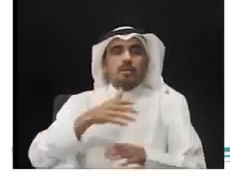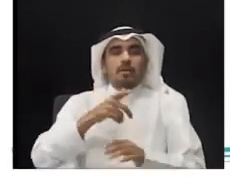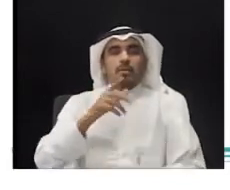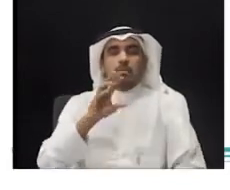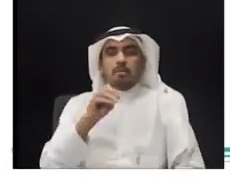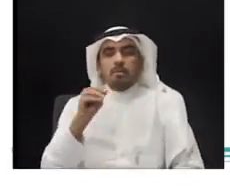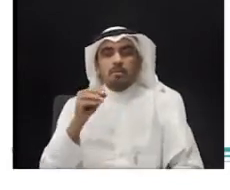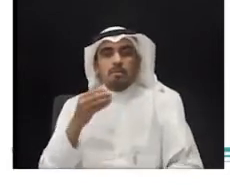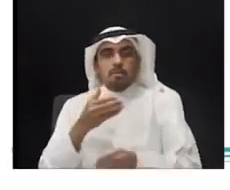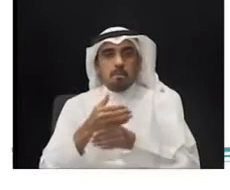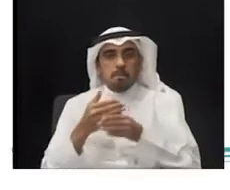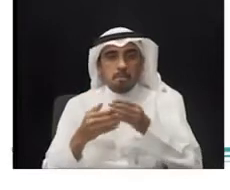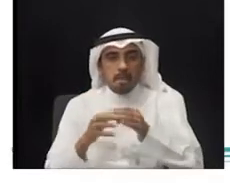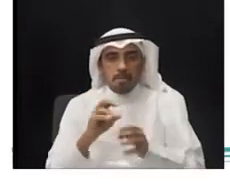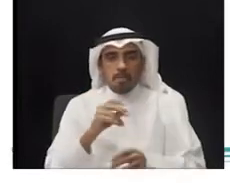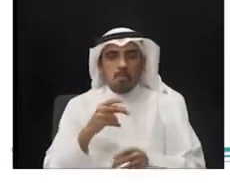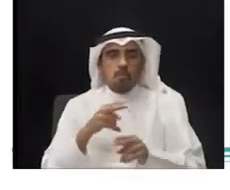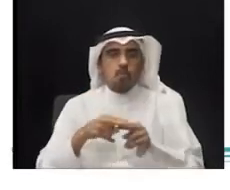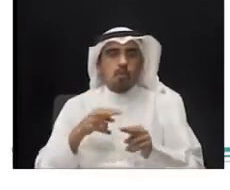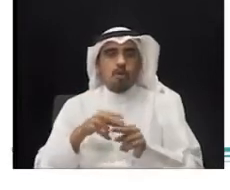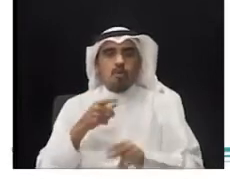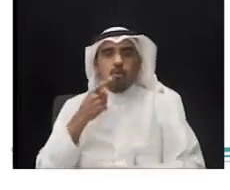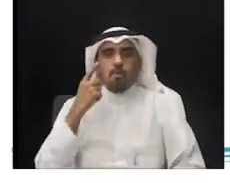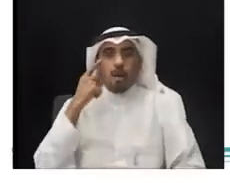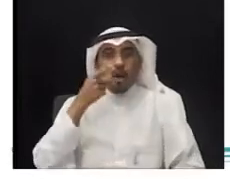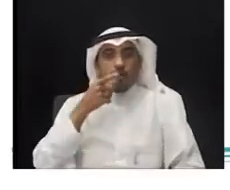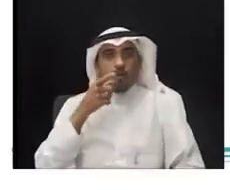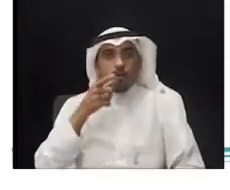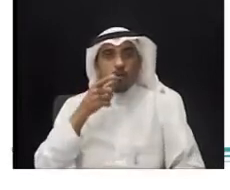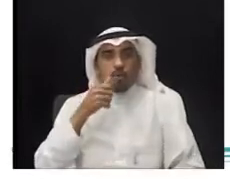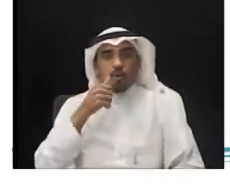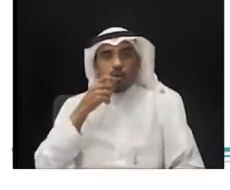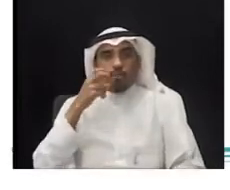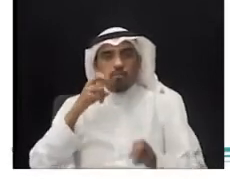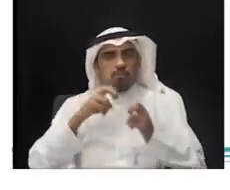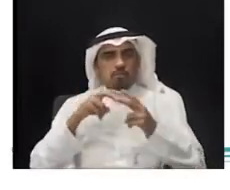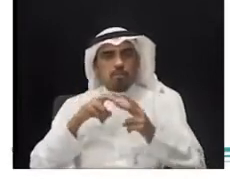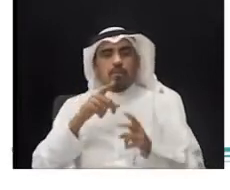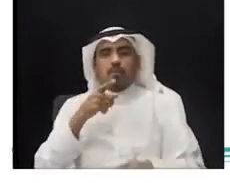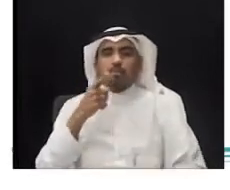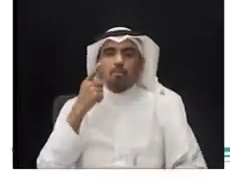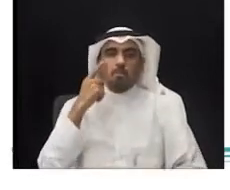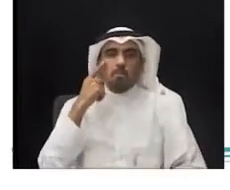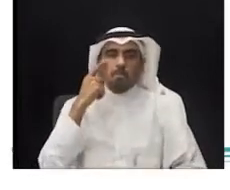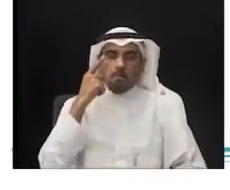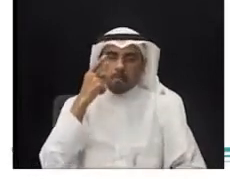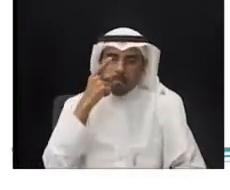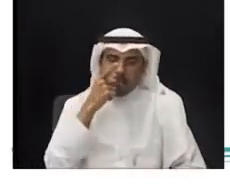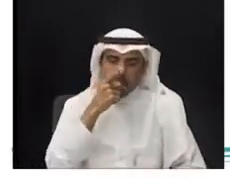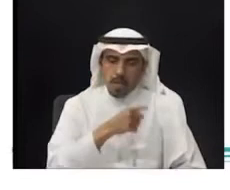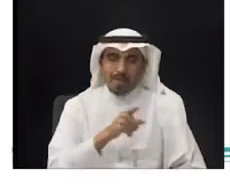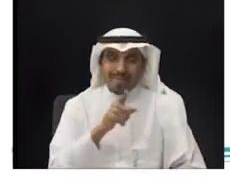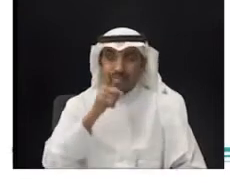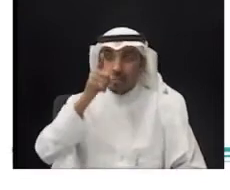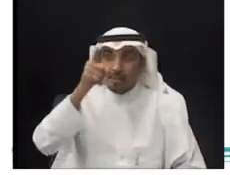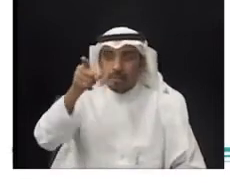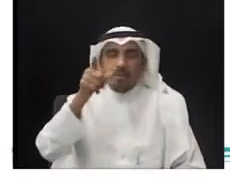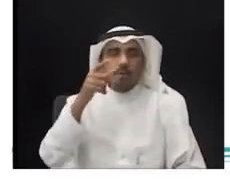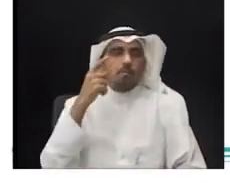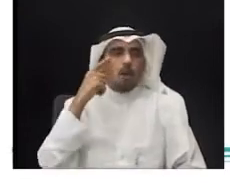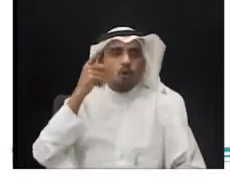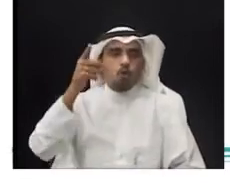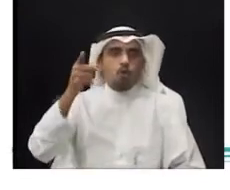هذين، فمنها معرب ومنها مبني. تصنف ضمن المعارف أو النكرات إذا أشرت إلى شخص، فهل هو شخص